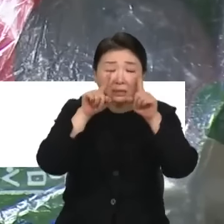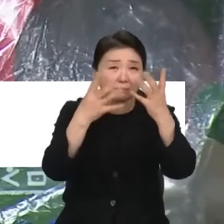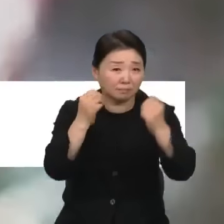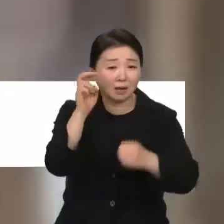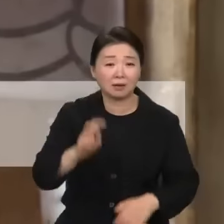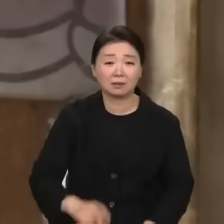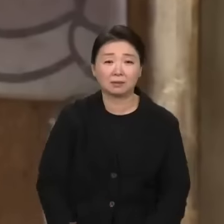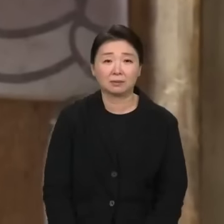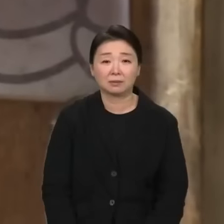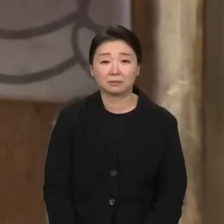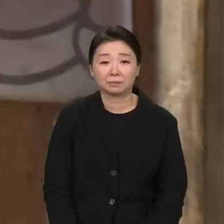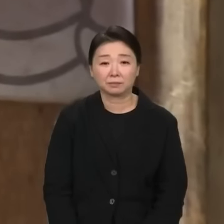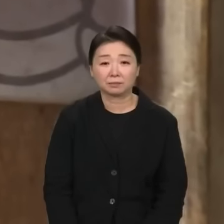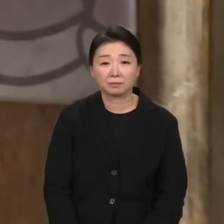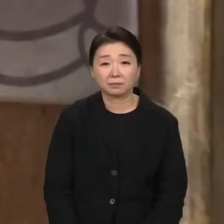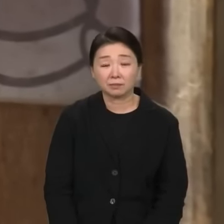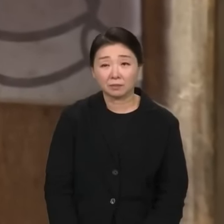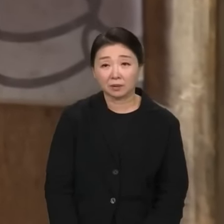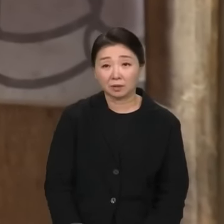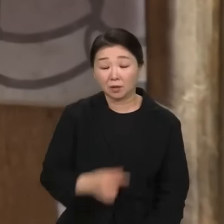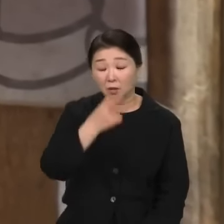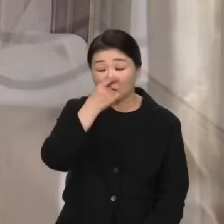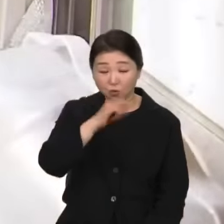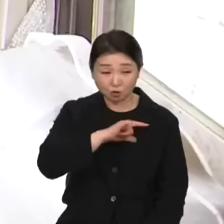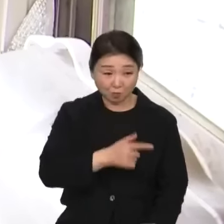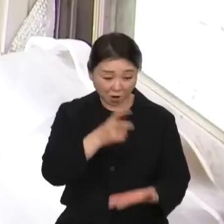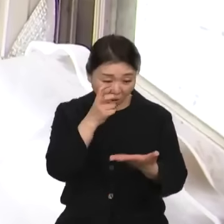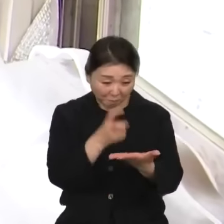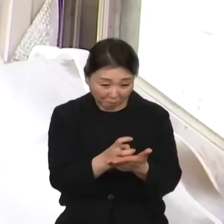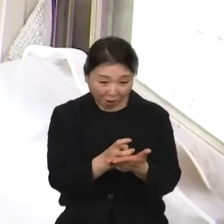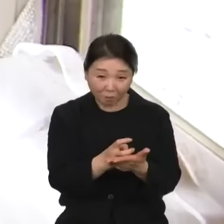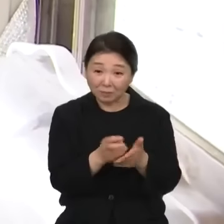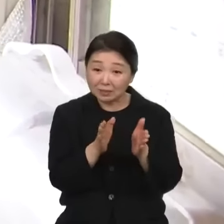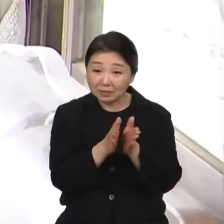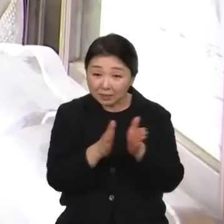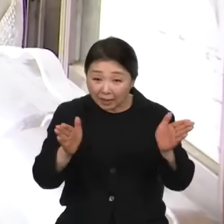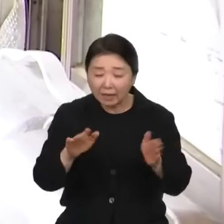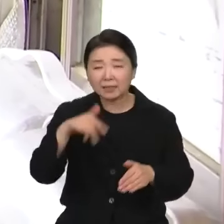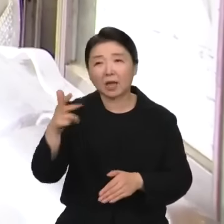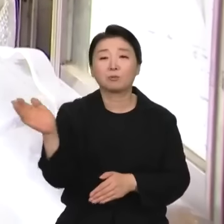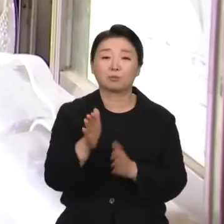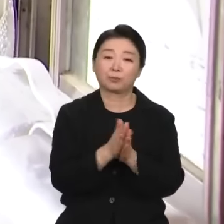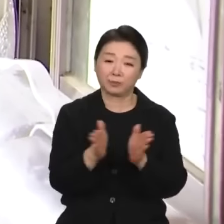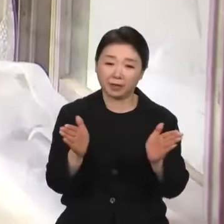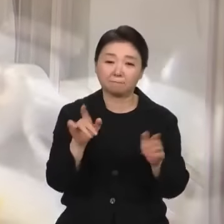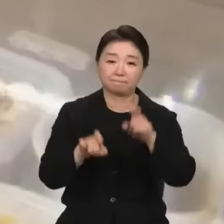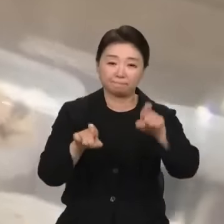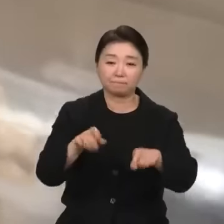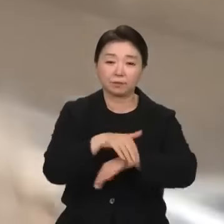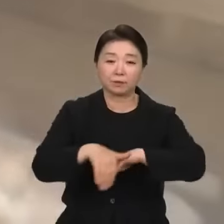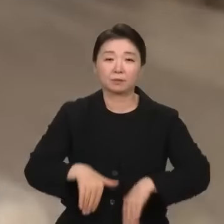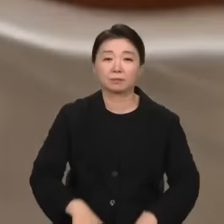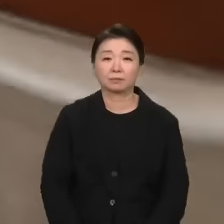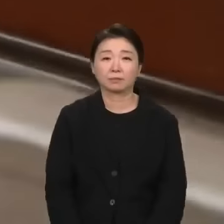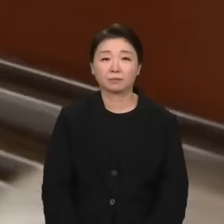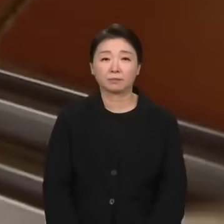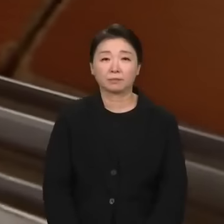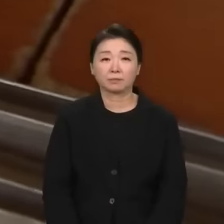텐데. 달라진 주류 면허법 시행령은 늦어도 다음 주부터 시행될 예정입니다. JTBC